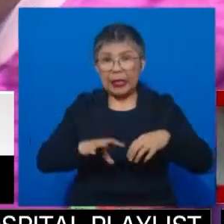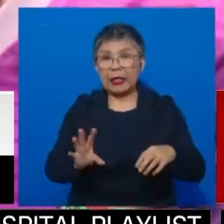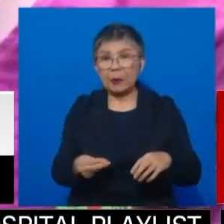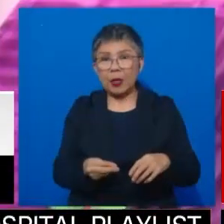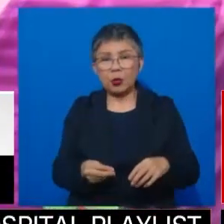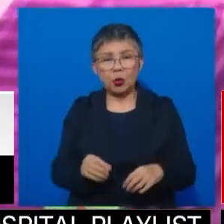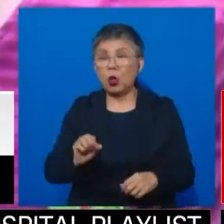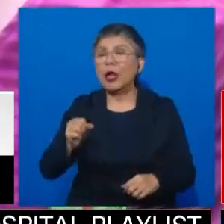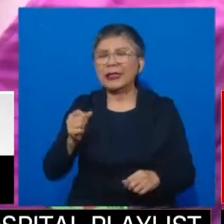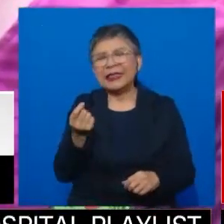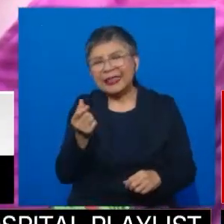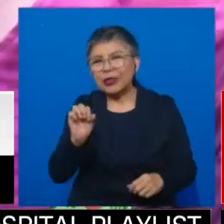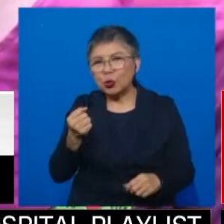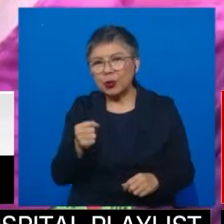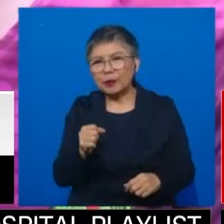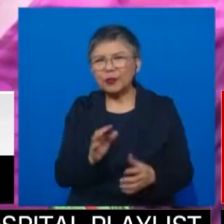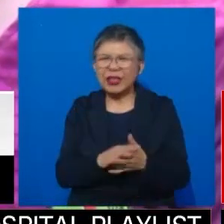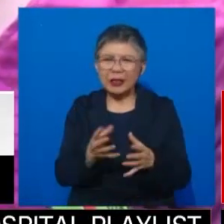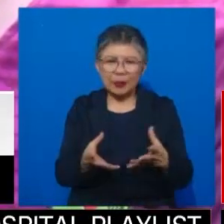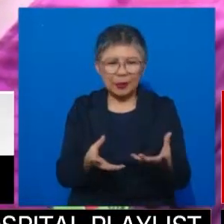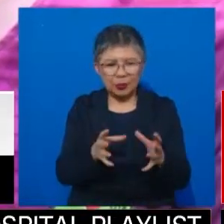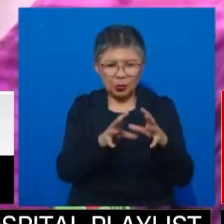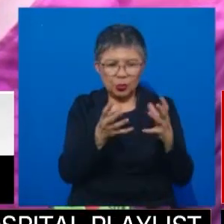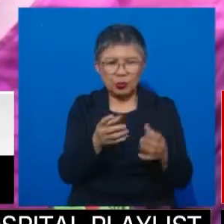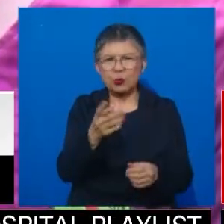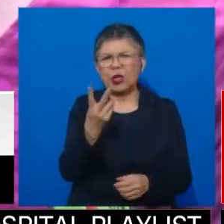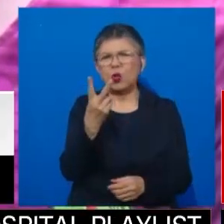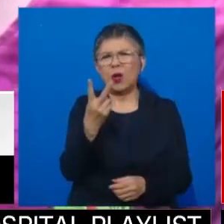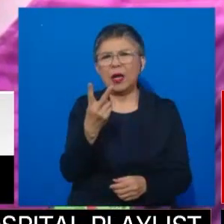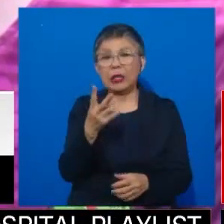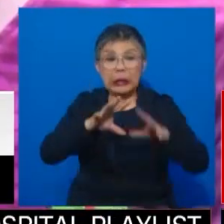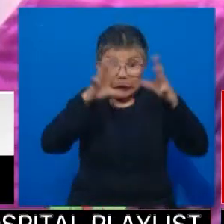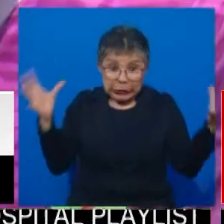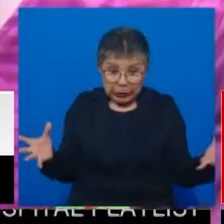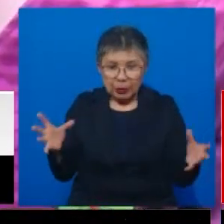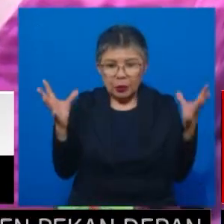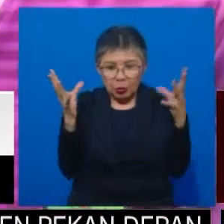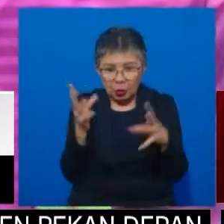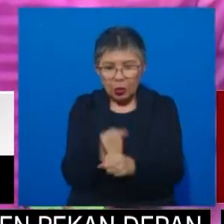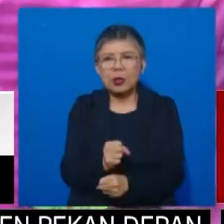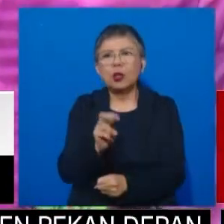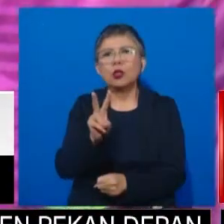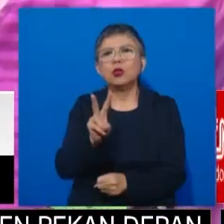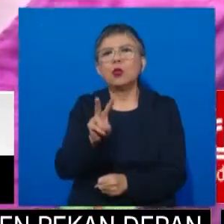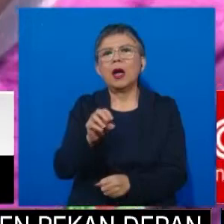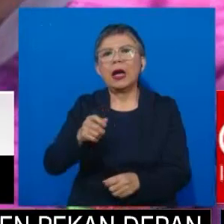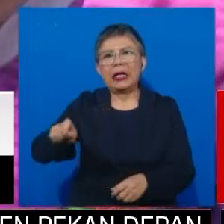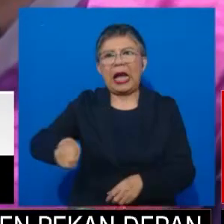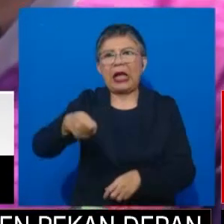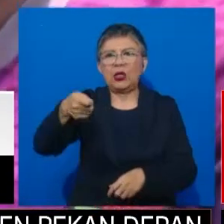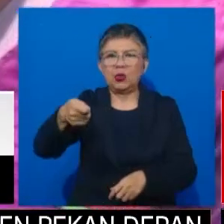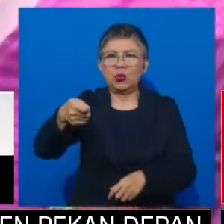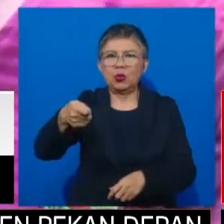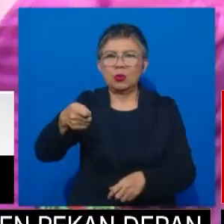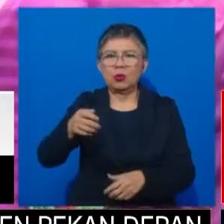kemarau, ya paling dapat 2 atau 3 gayung. Udah pokoknya di bawah 10 gayung, dapat 10 gayung juga